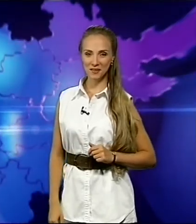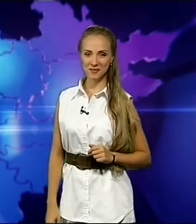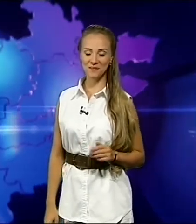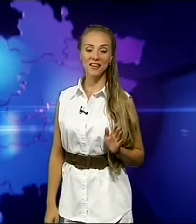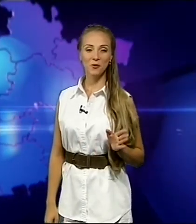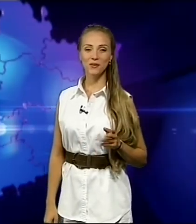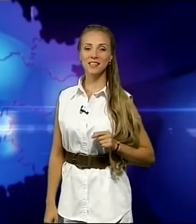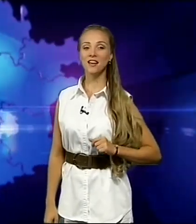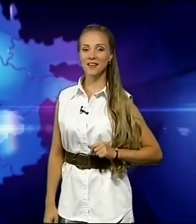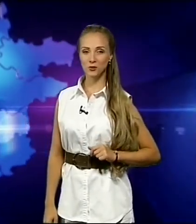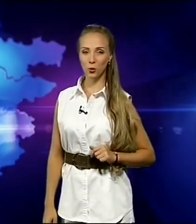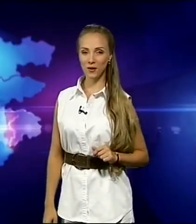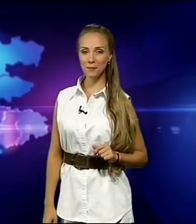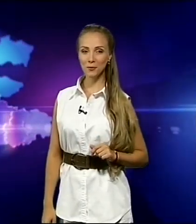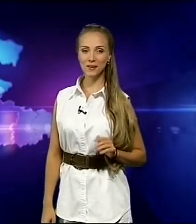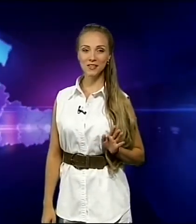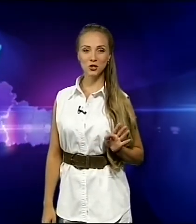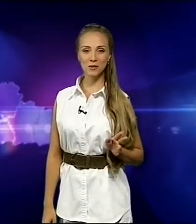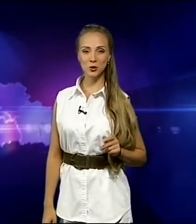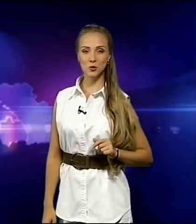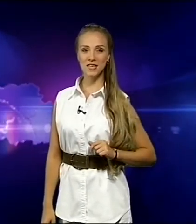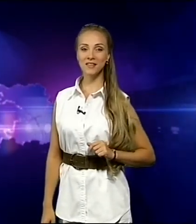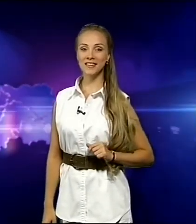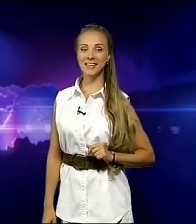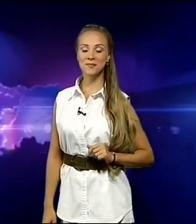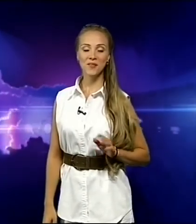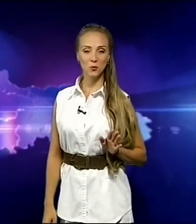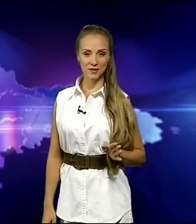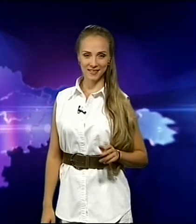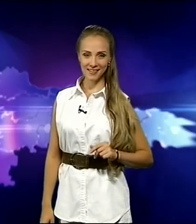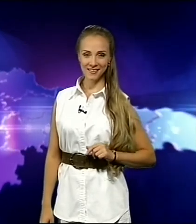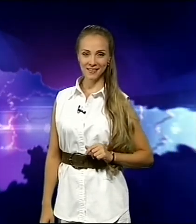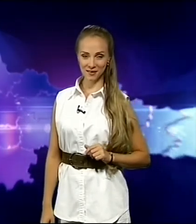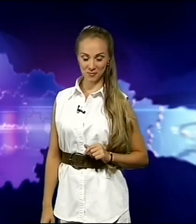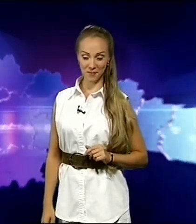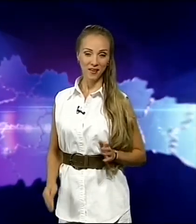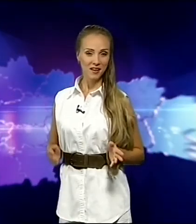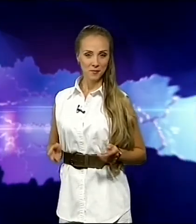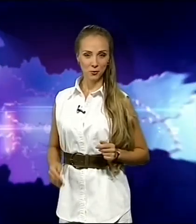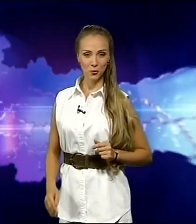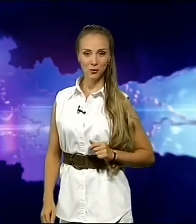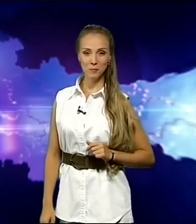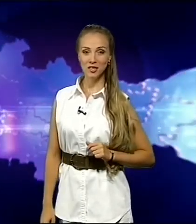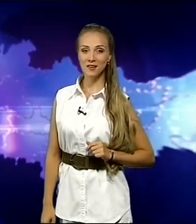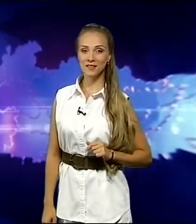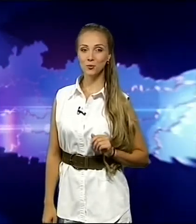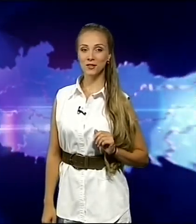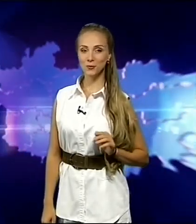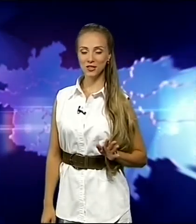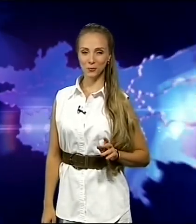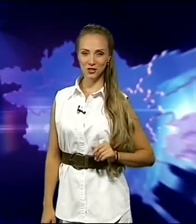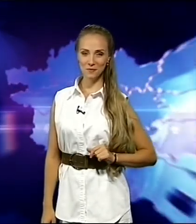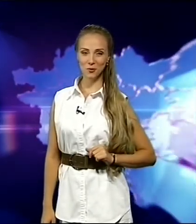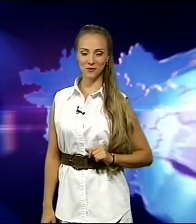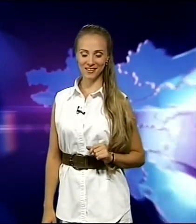Першого липня – у день гавайського прапору та, що більш суттєвий для нас, у останній день липня. Метеорологи постаралися бути